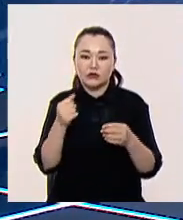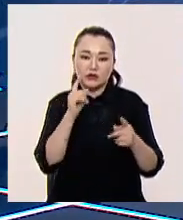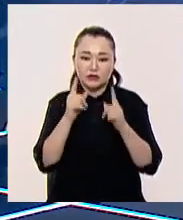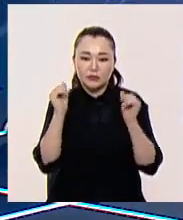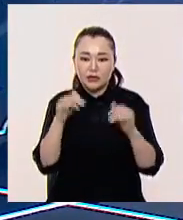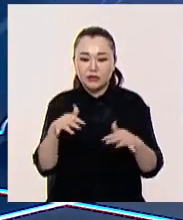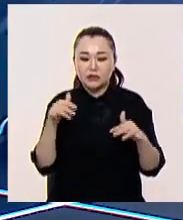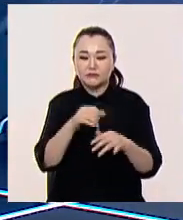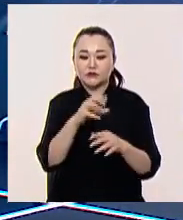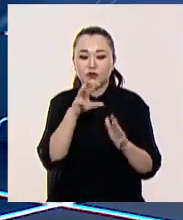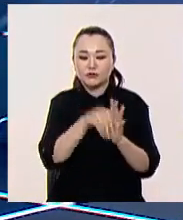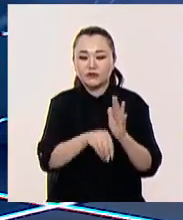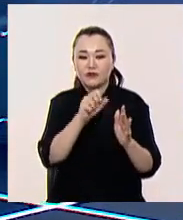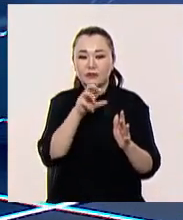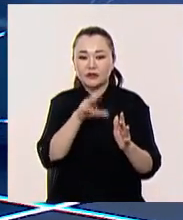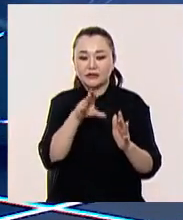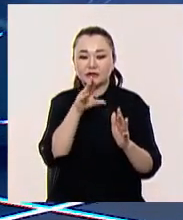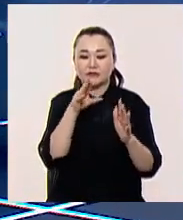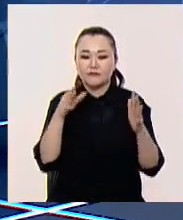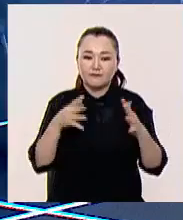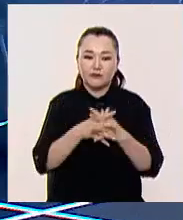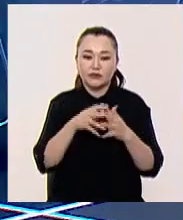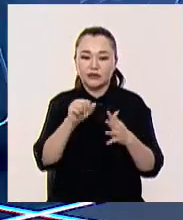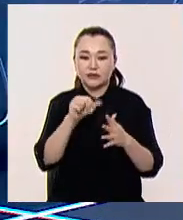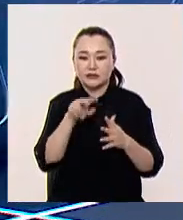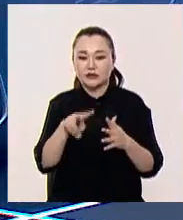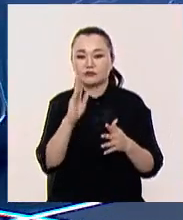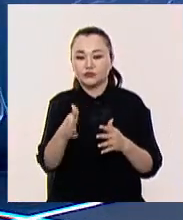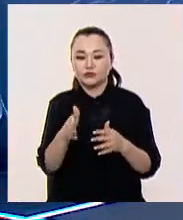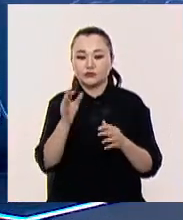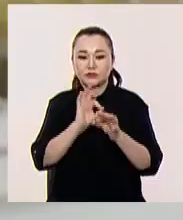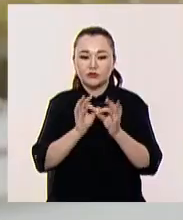того, в состав «Аманат» вошла партия «Адал». Подробности у Далины Осиповой.